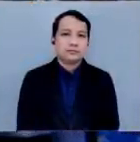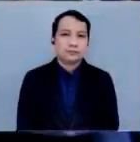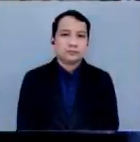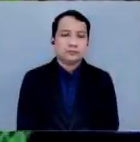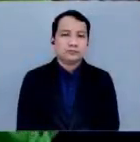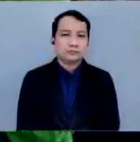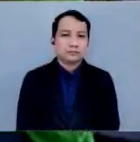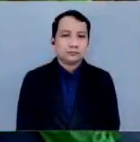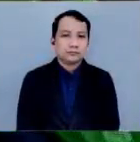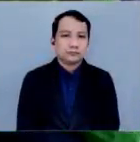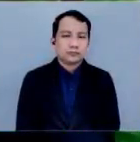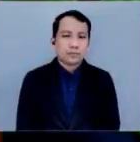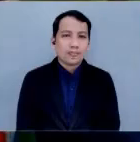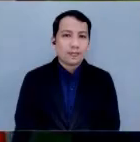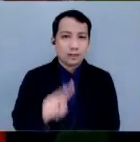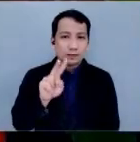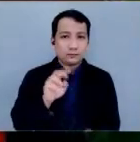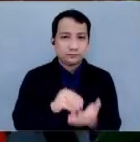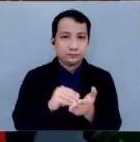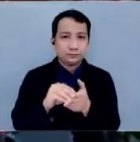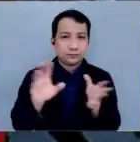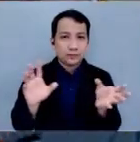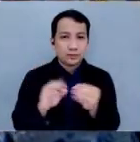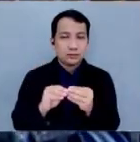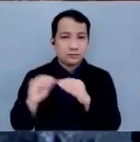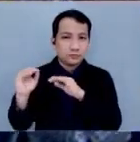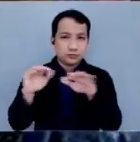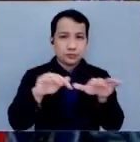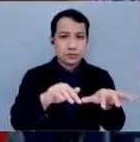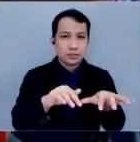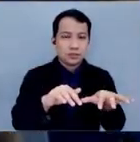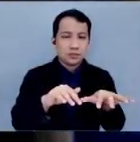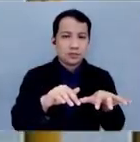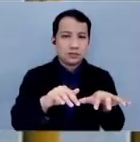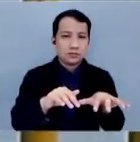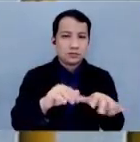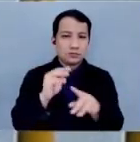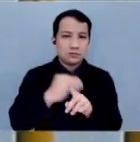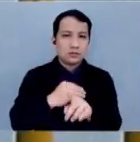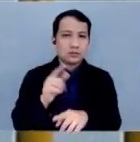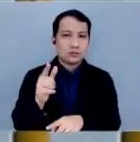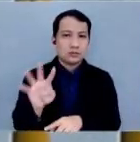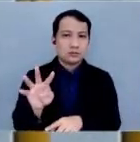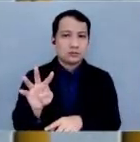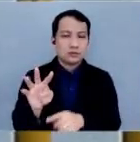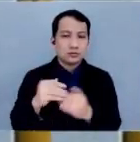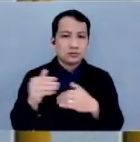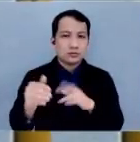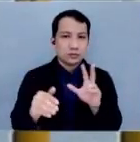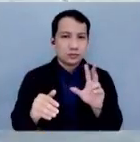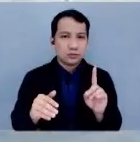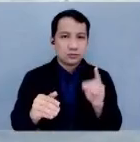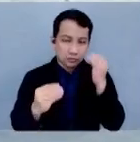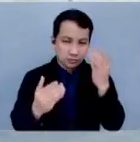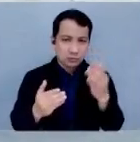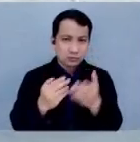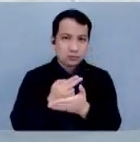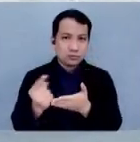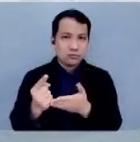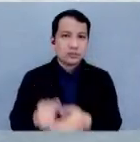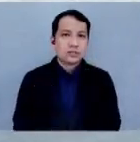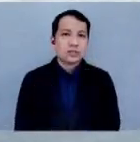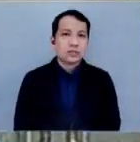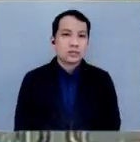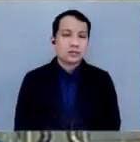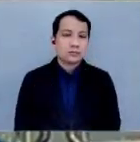Tinatayang higit 2 milyong biyahero ang bubuhos sa mga pantalan simula March 24 hanggang 31 para sa Semana Santa. Mas mataas